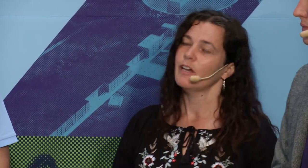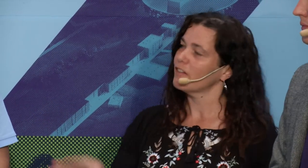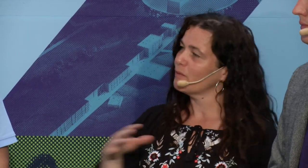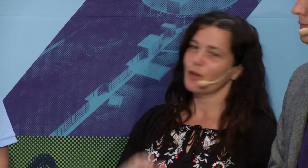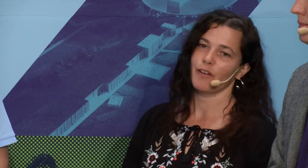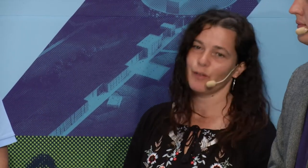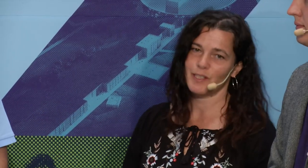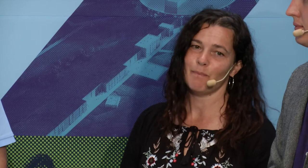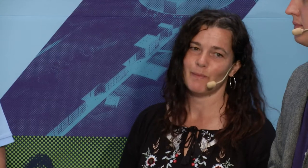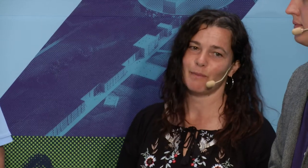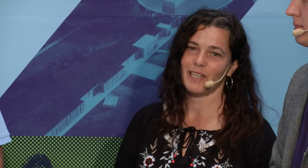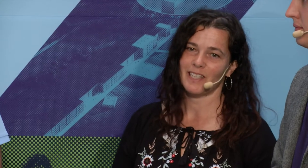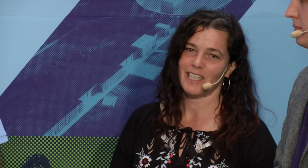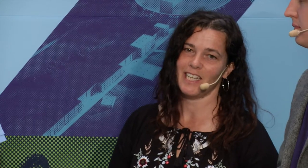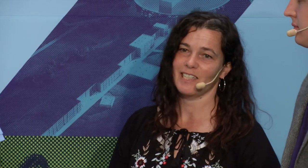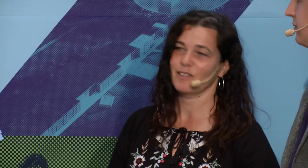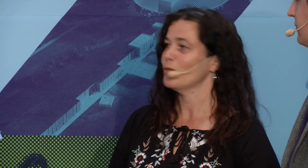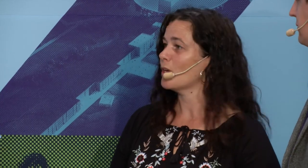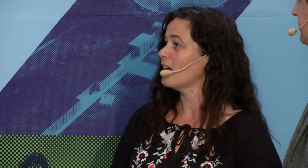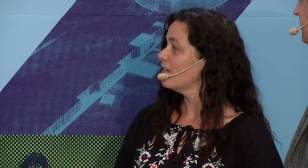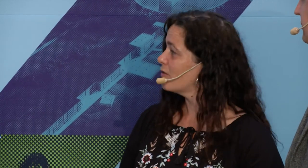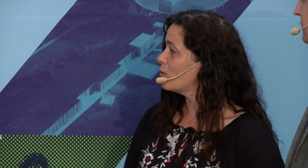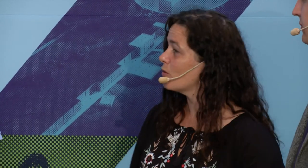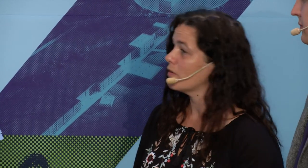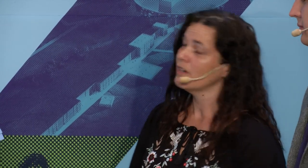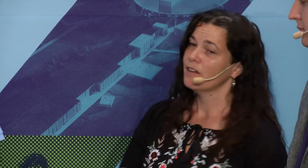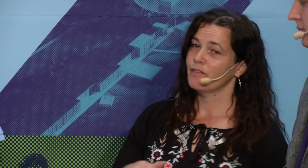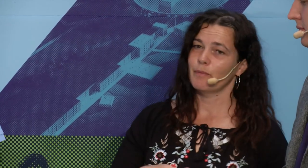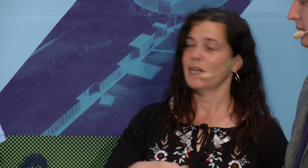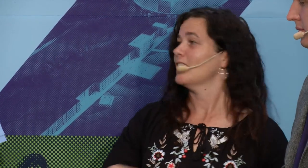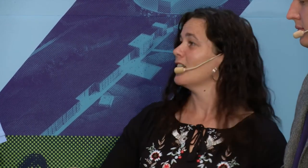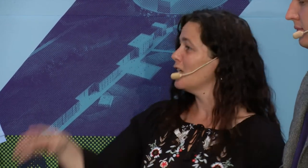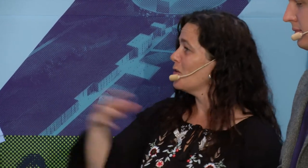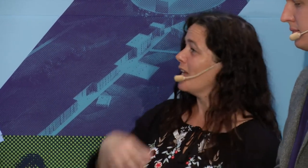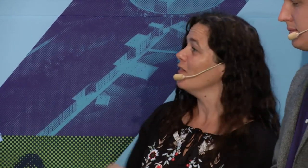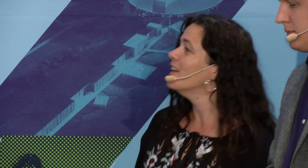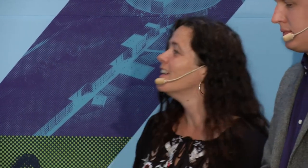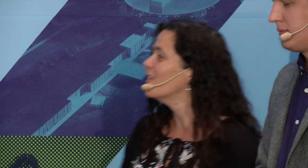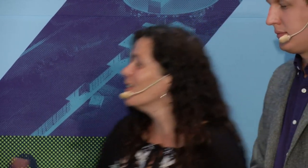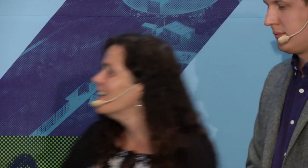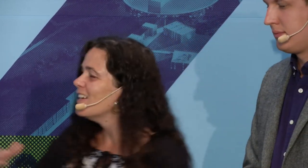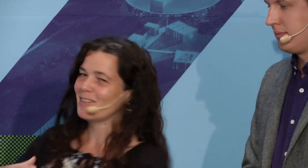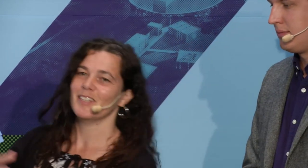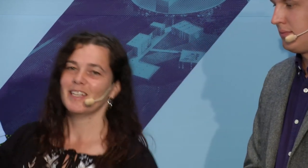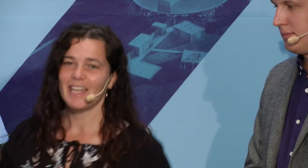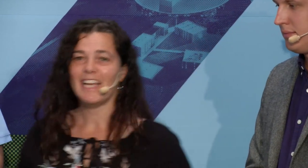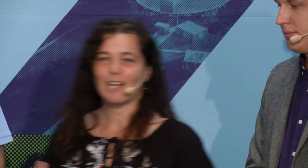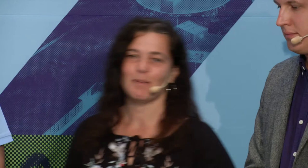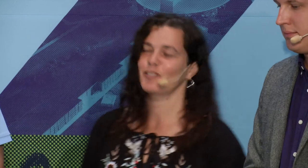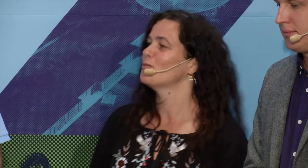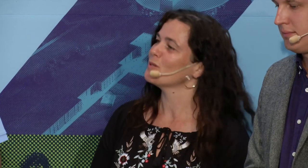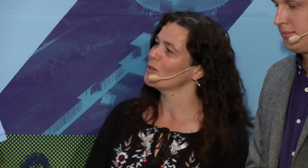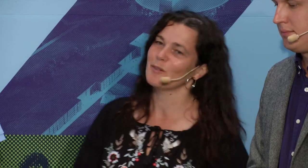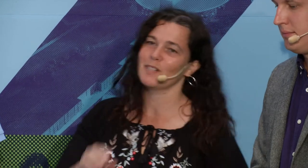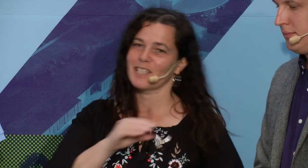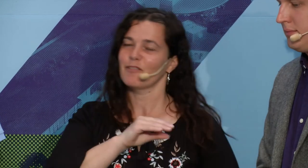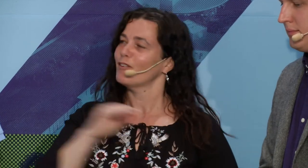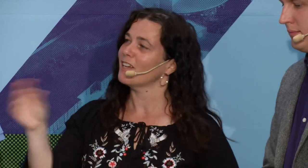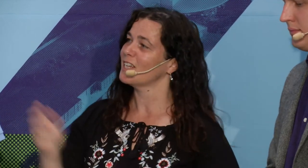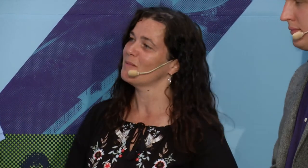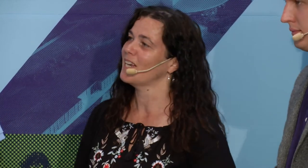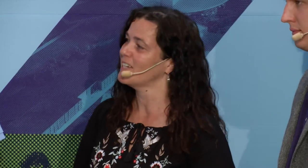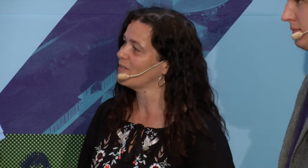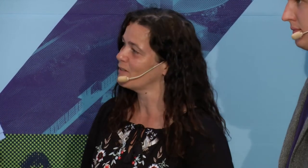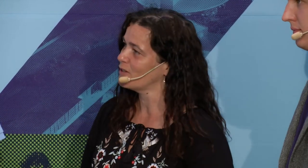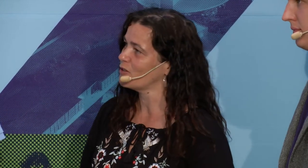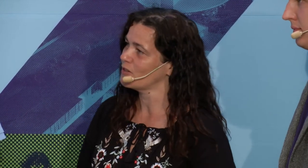viktigt. Att vi behöver ju samarbeta kring svåra frågor, för människan är ju en hel person, och det ska ju